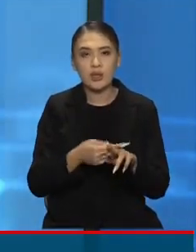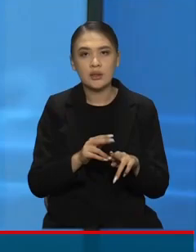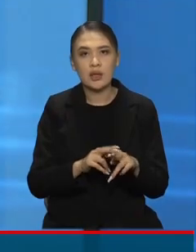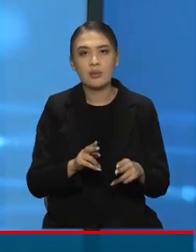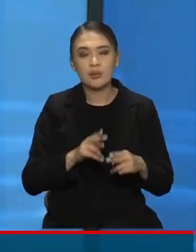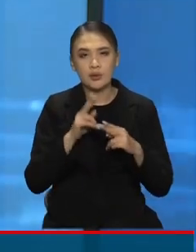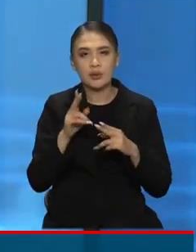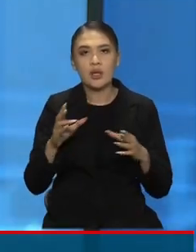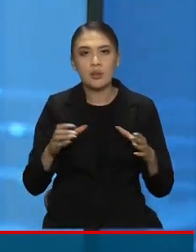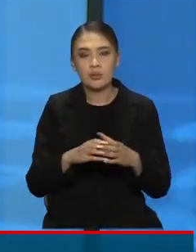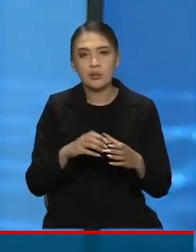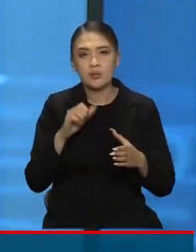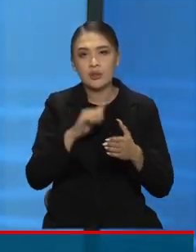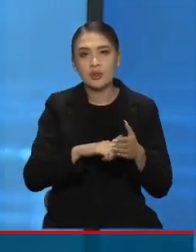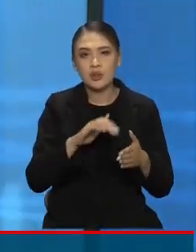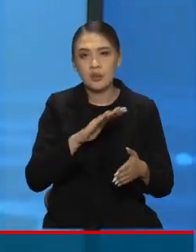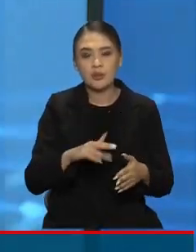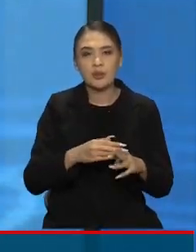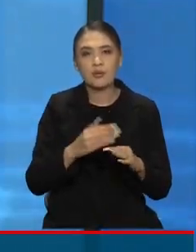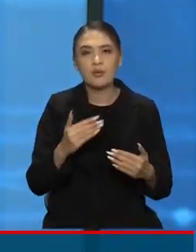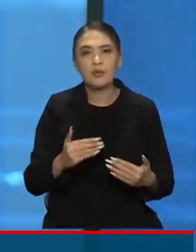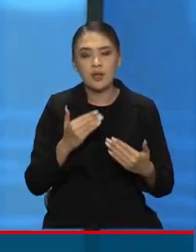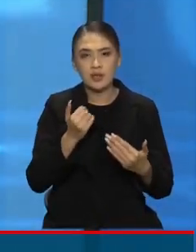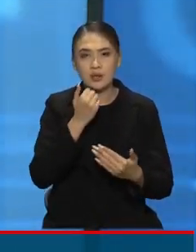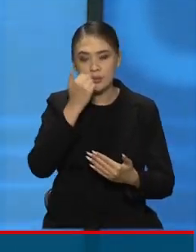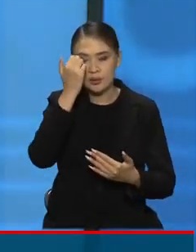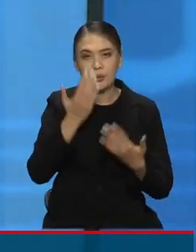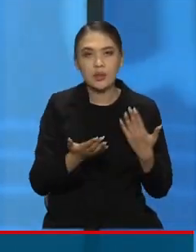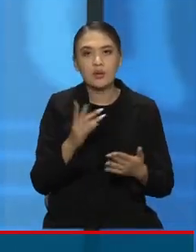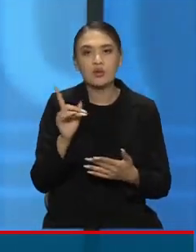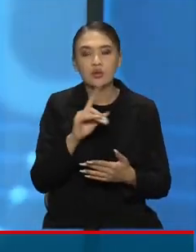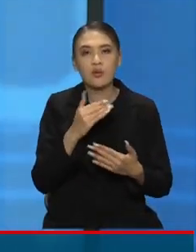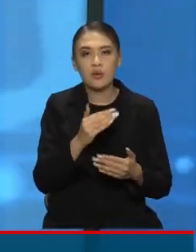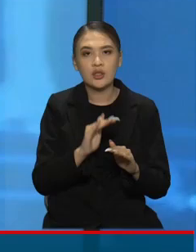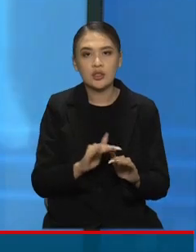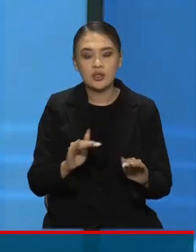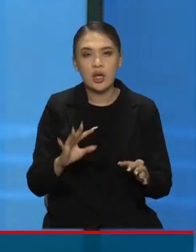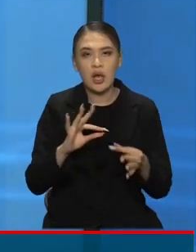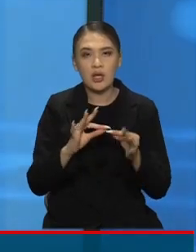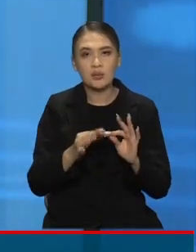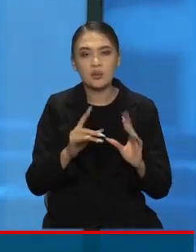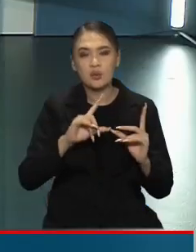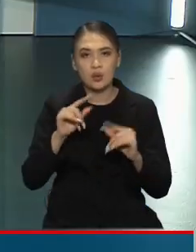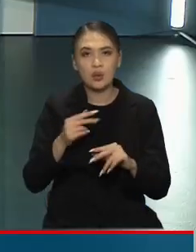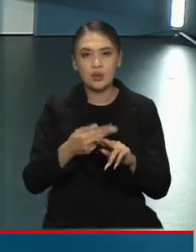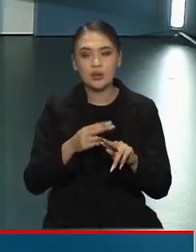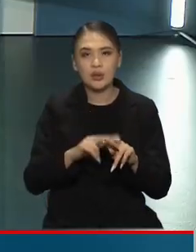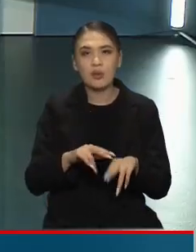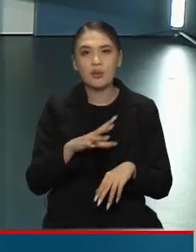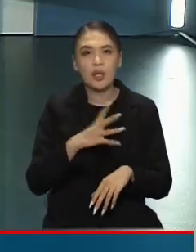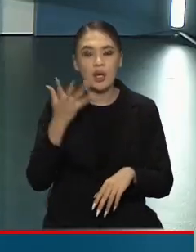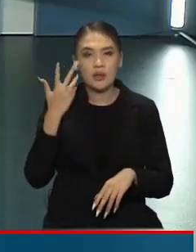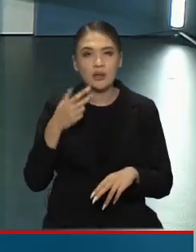участие. Да, но это, наверное, не причина, скорее заслуга ваша, да, то, что ваши ученики поехали на олимпиаду такого уровня. Вы когда